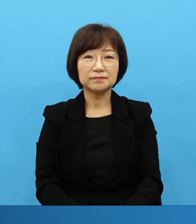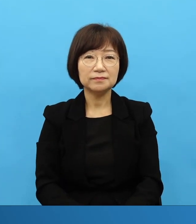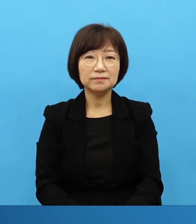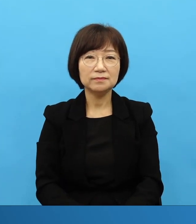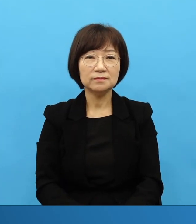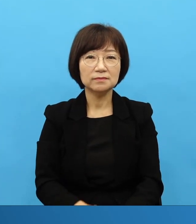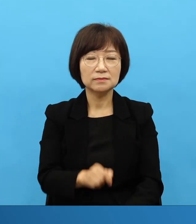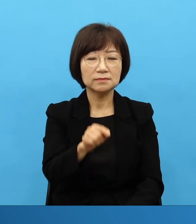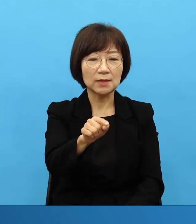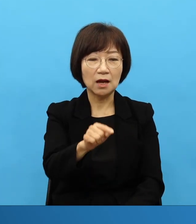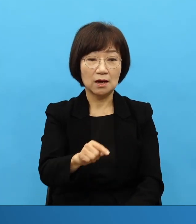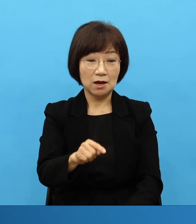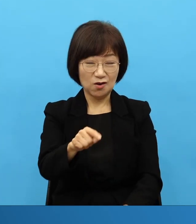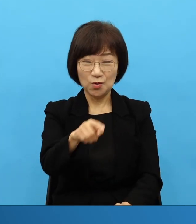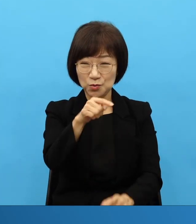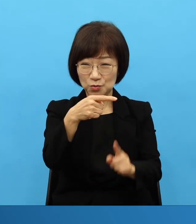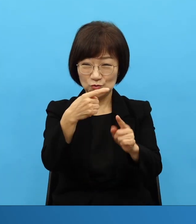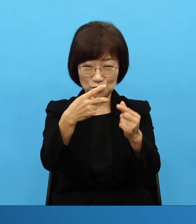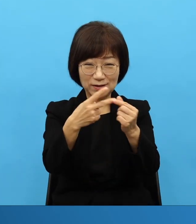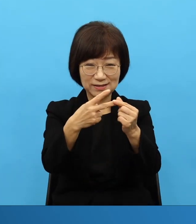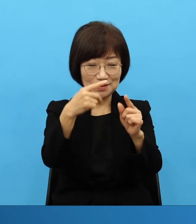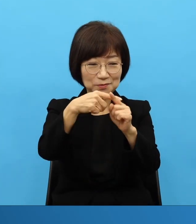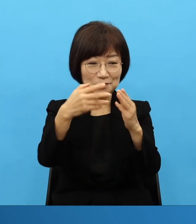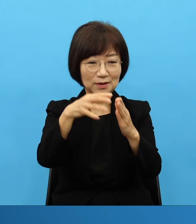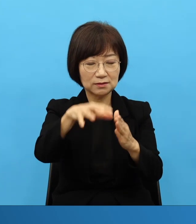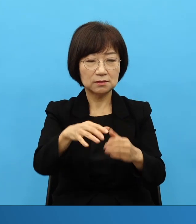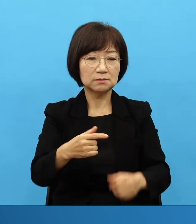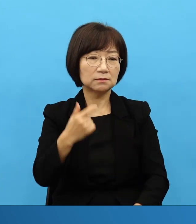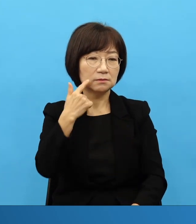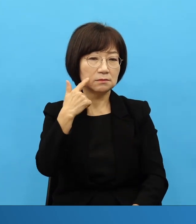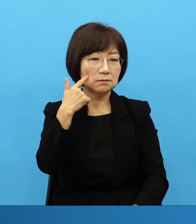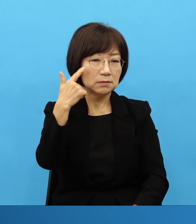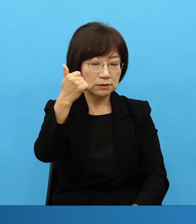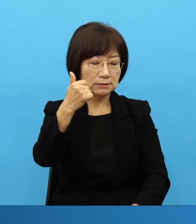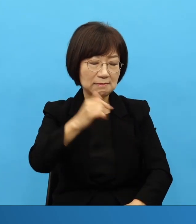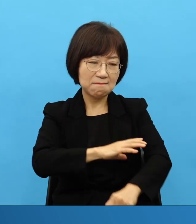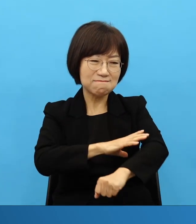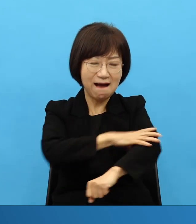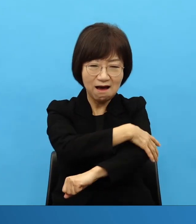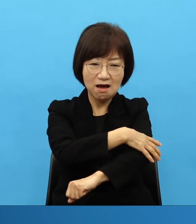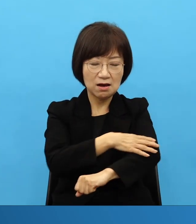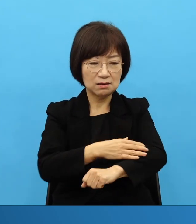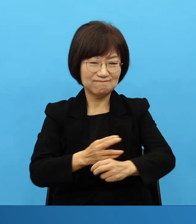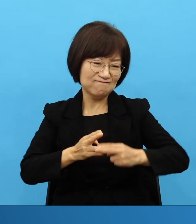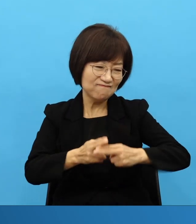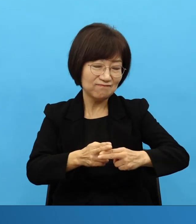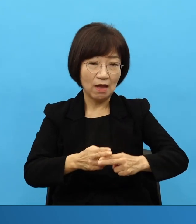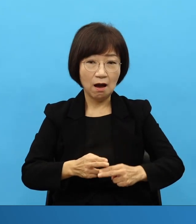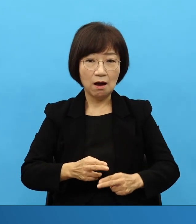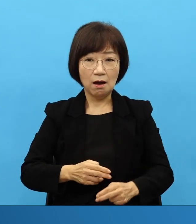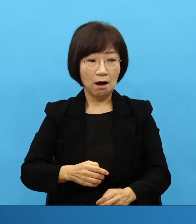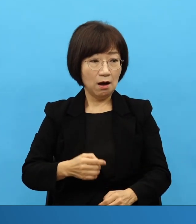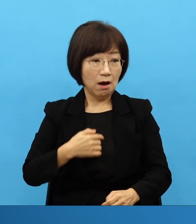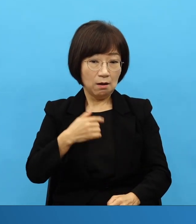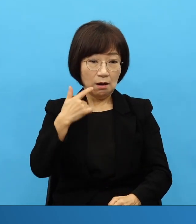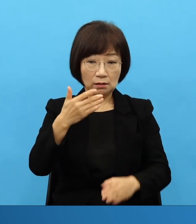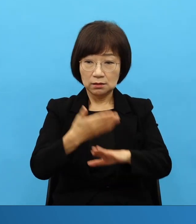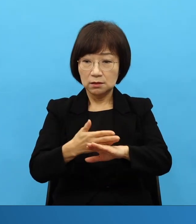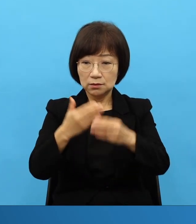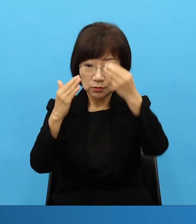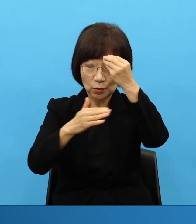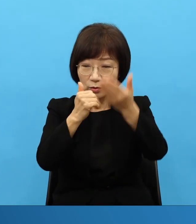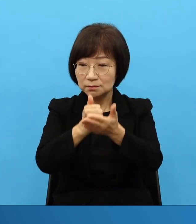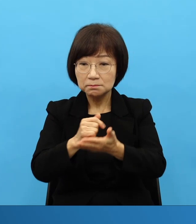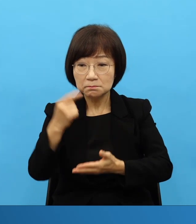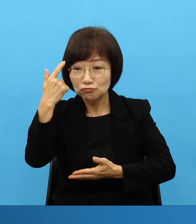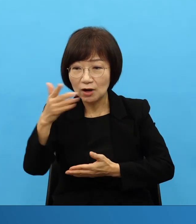완전히 목사님이 자기 맛대로라. But this church, the pastor did everything 그거는 on his 처음 봤어요. own. And I saw this is the first time I 목사님이 saw 자기 something. 맛대로예요. The pastor, he did